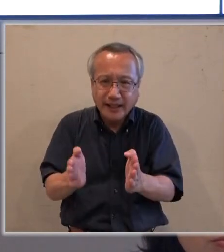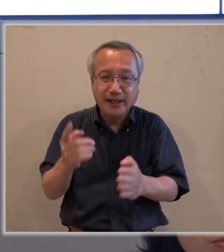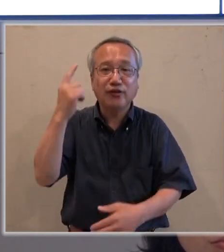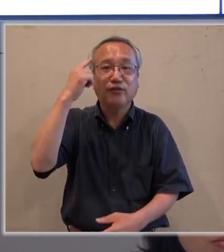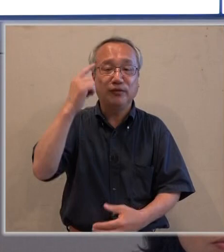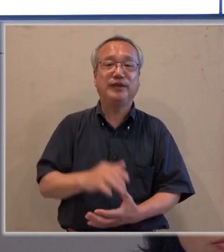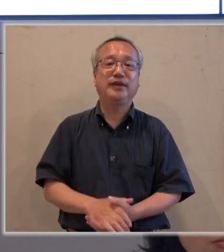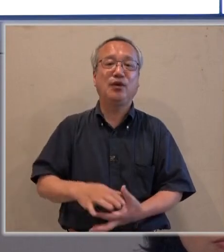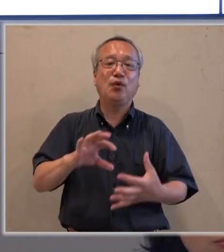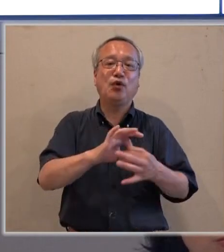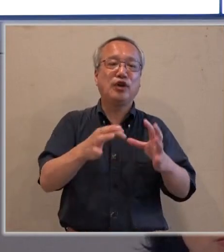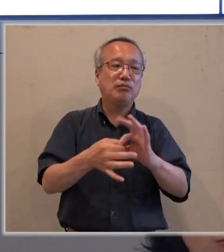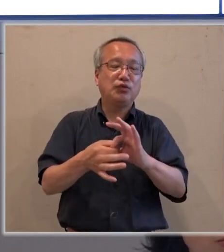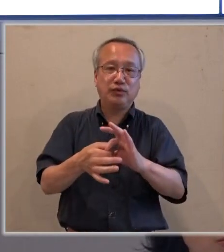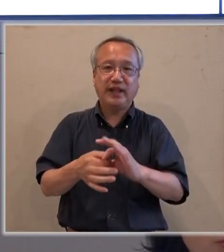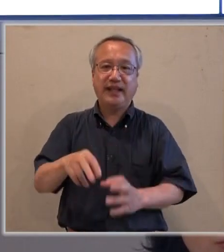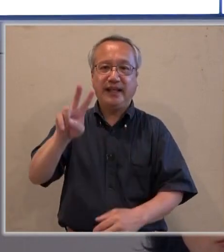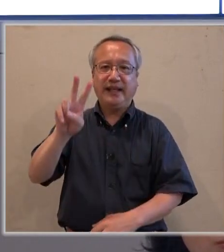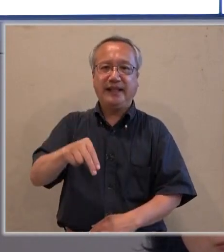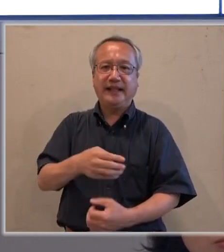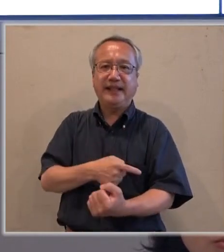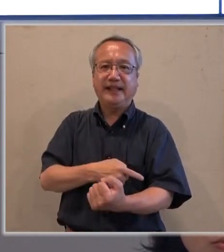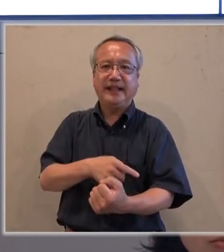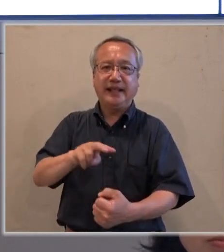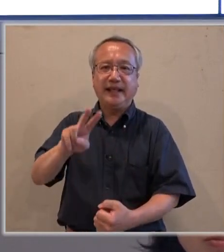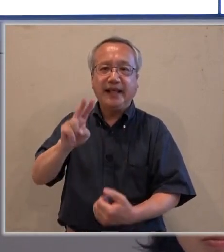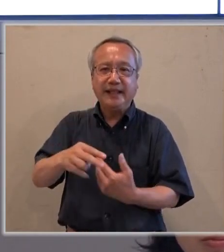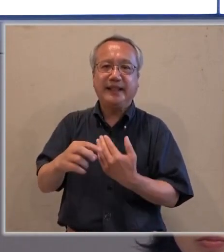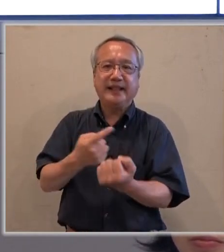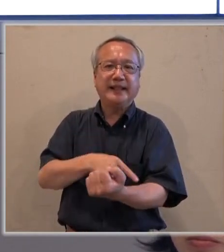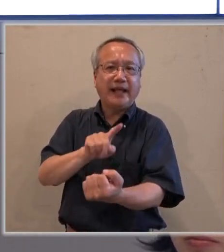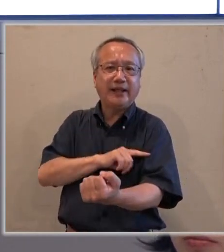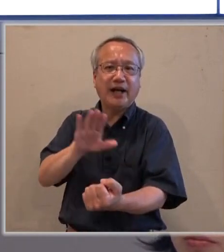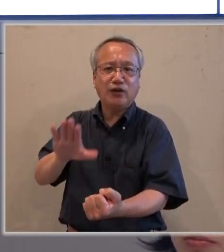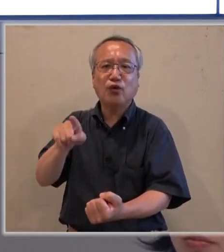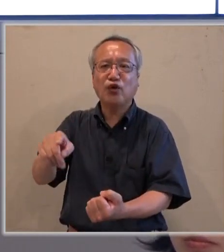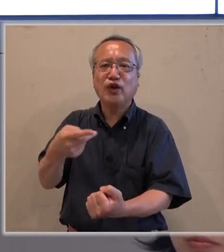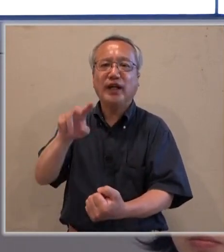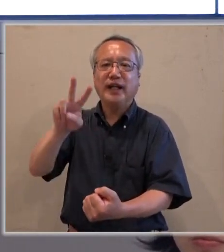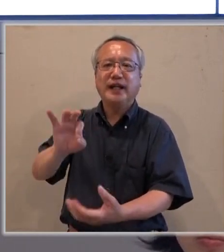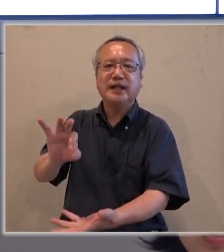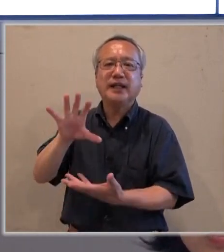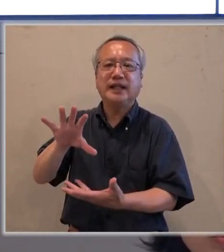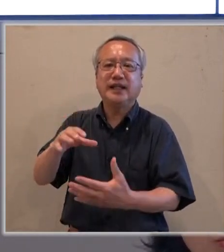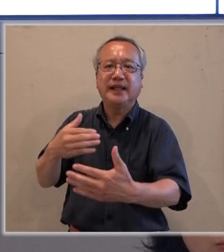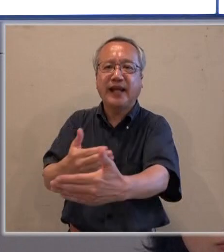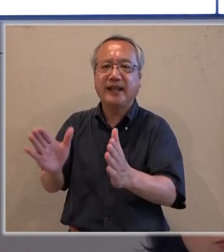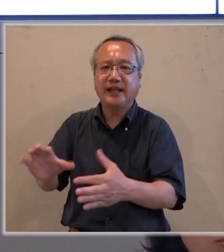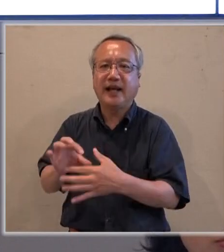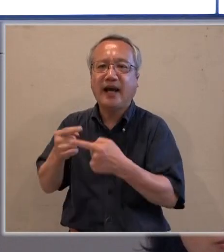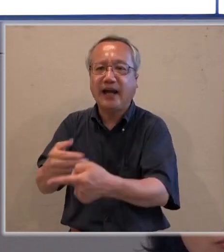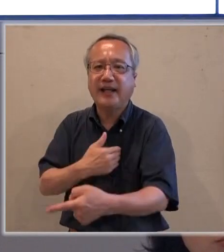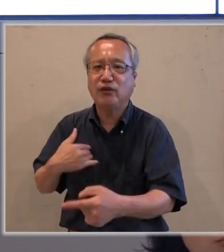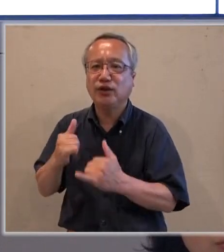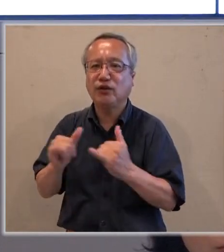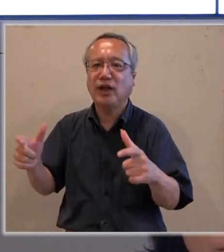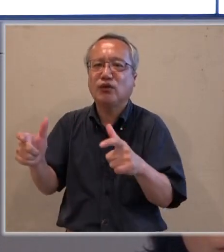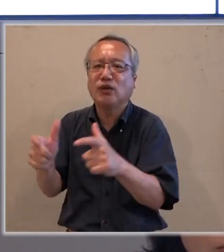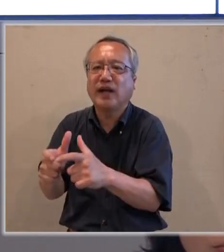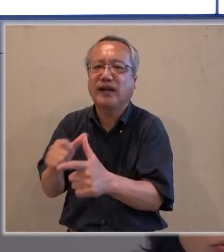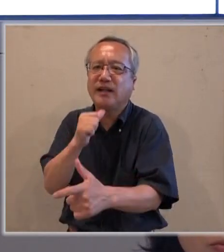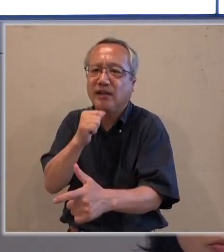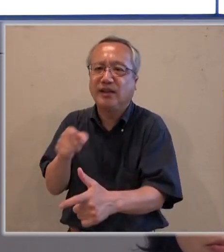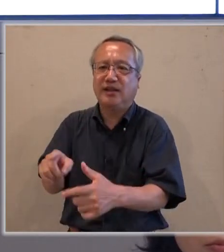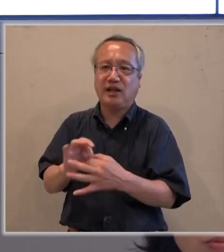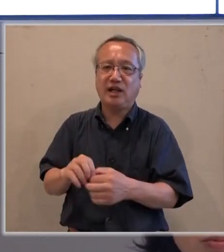リンピックによって利権という言葉があると思うんですけど、利権というものに入れる人たちというのがすごく限られちゃってるからすごく問題なのであって、それ